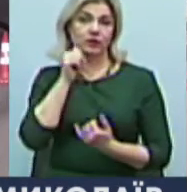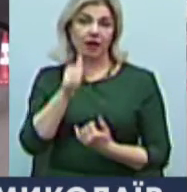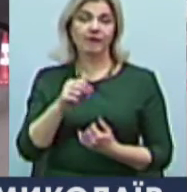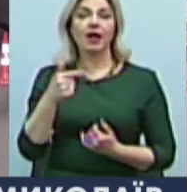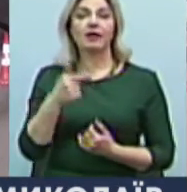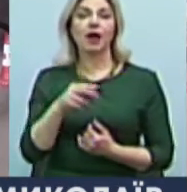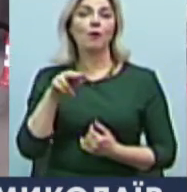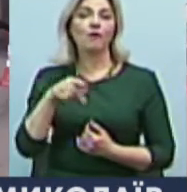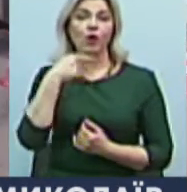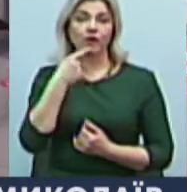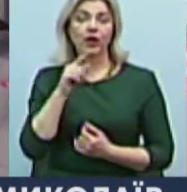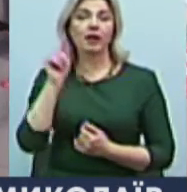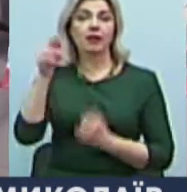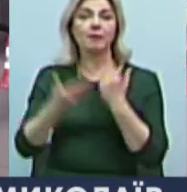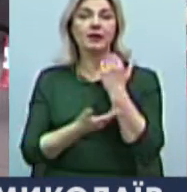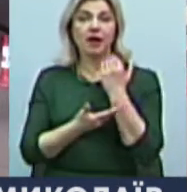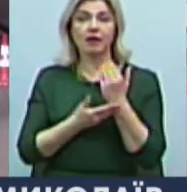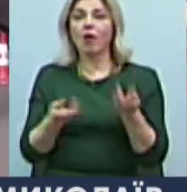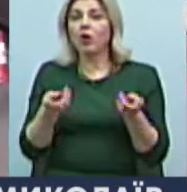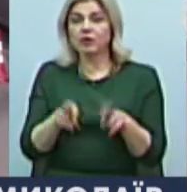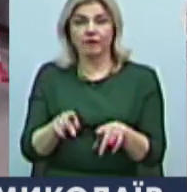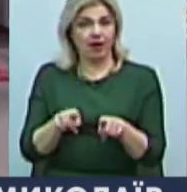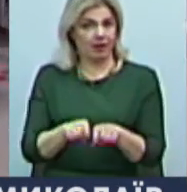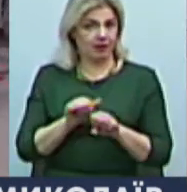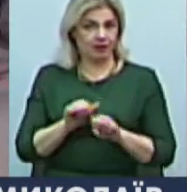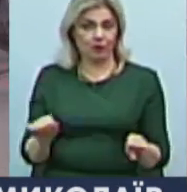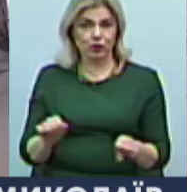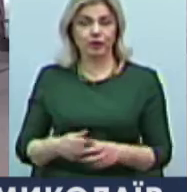Поховий говорить, так дерево залишати не можна.